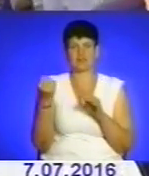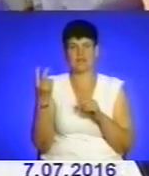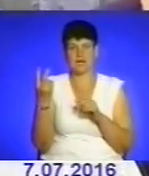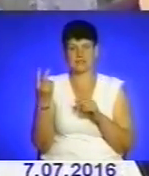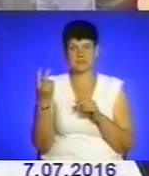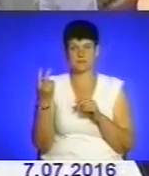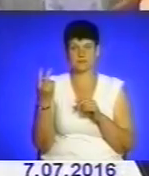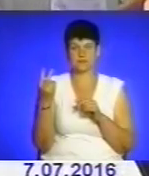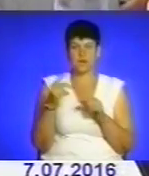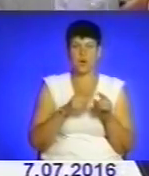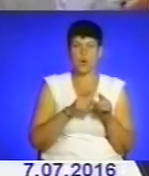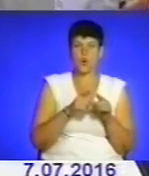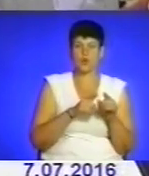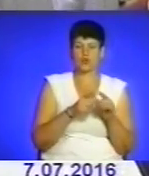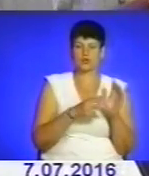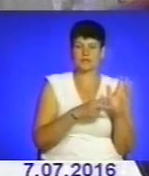9-12, огірок від